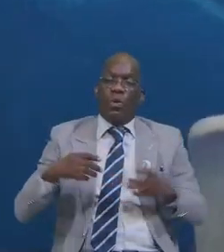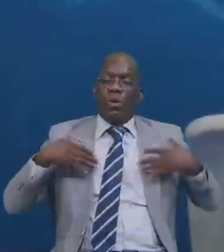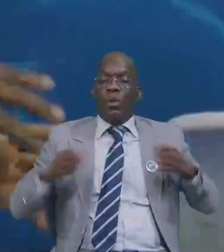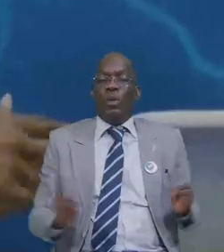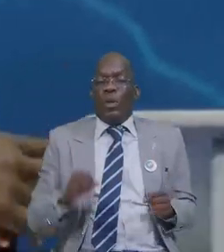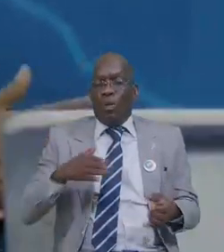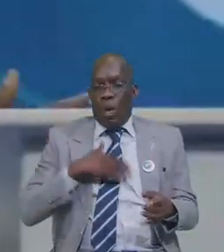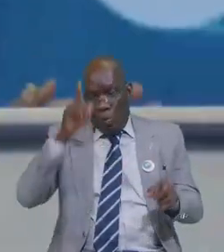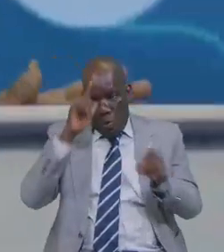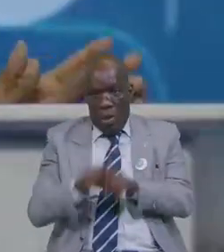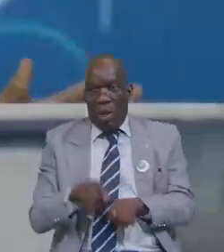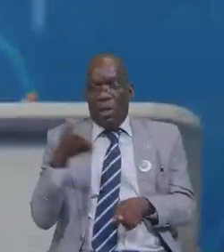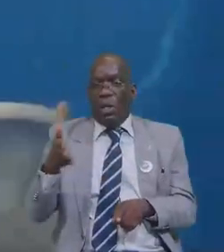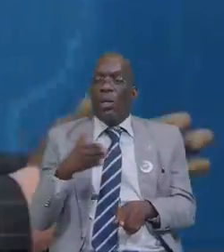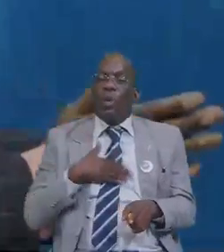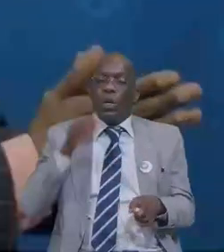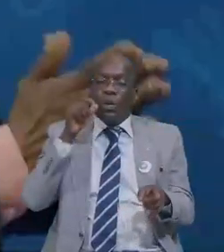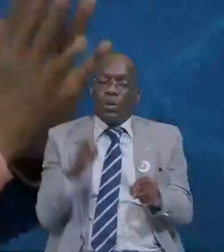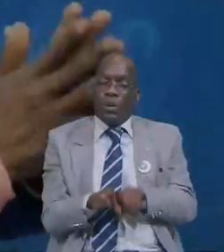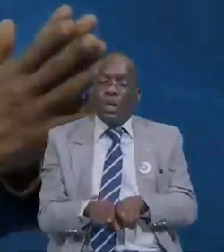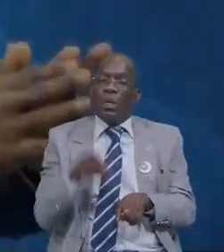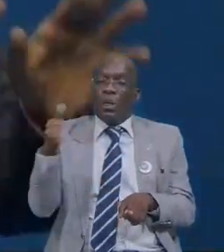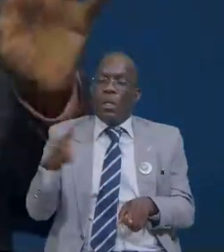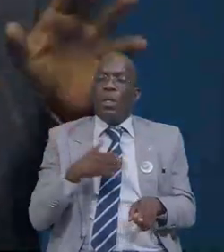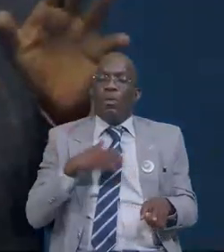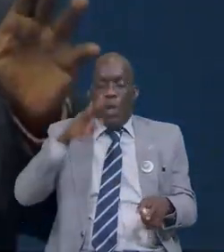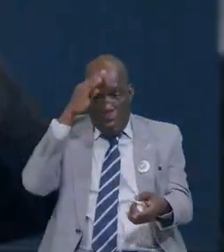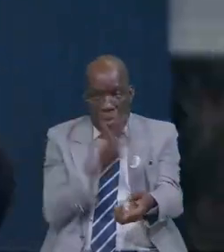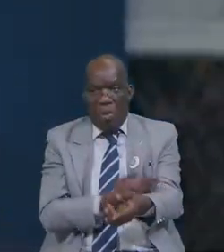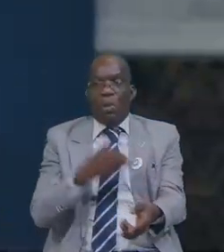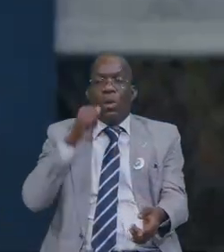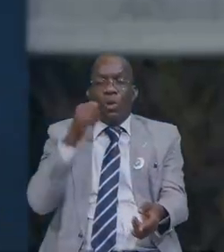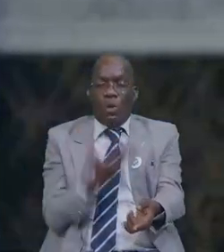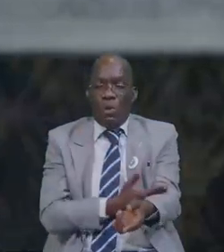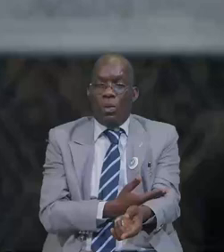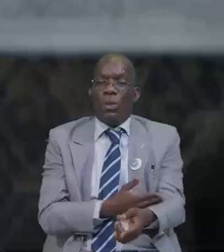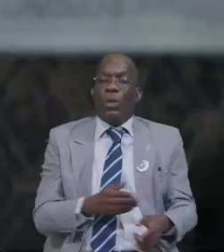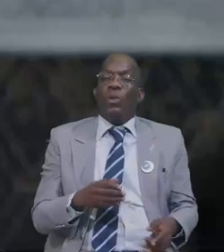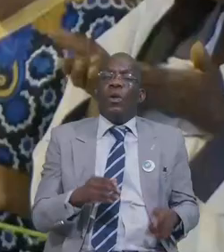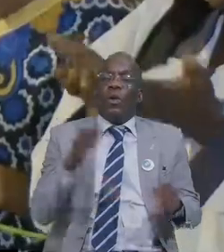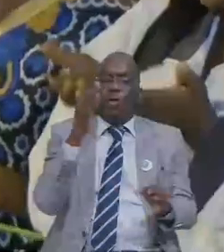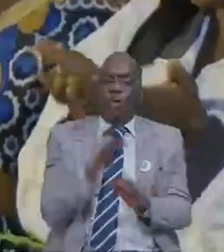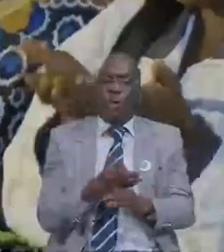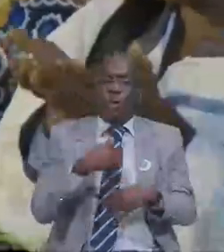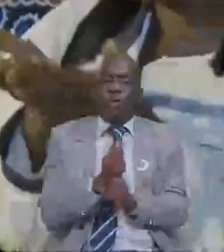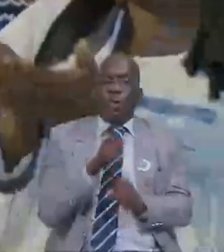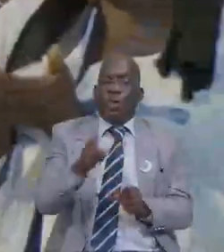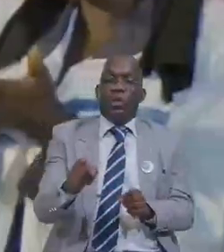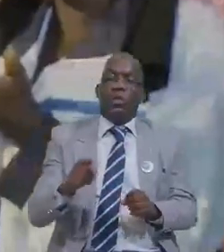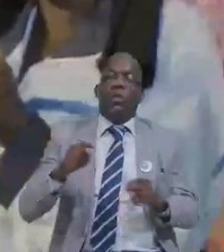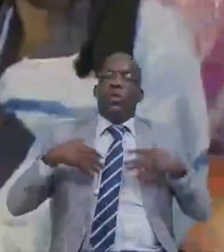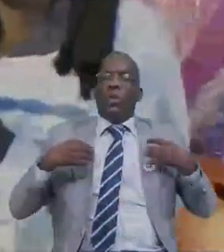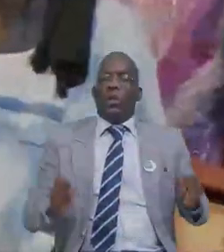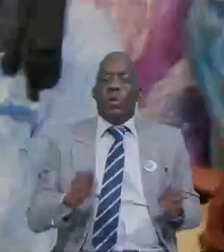frère là-bas, ma soeur là-bas ce soir, fils, ma fille là-bas, ta foi te guérit.